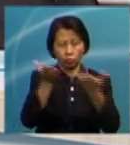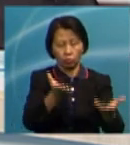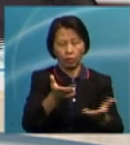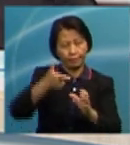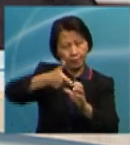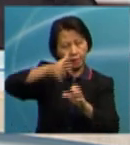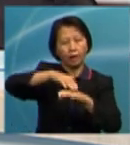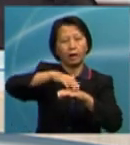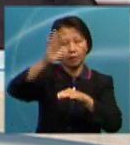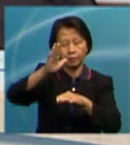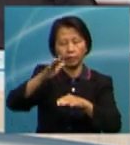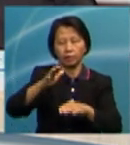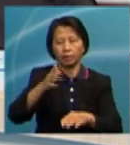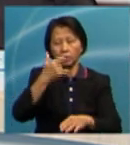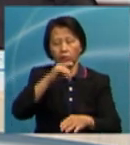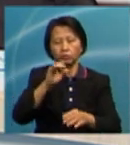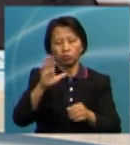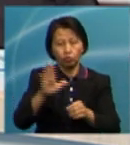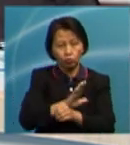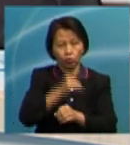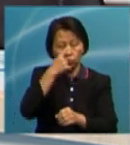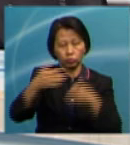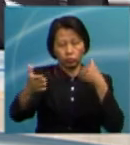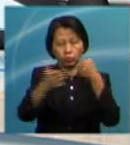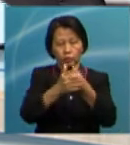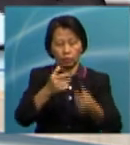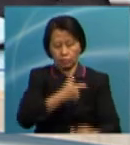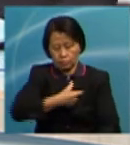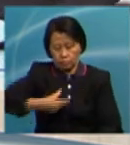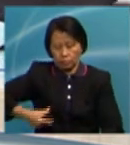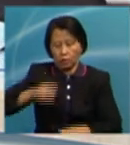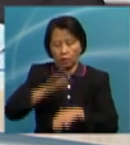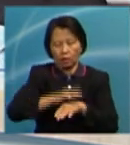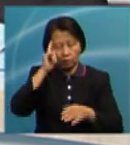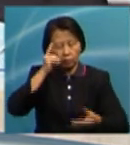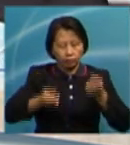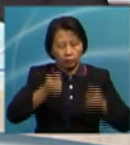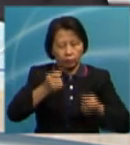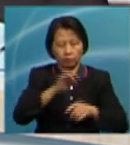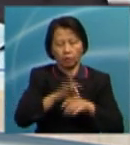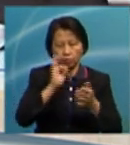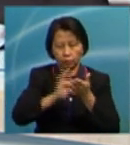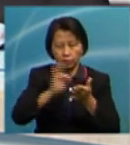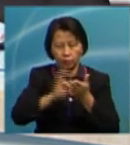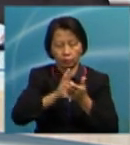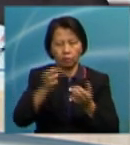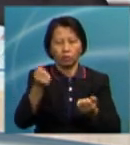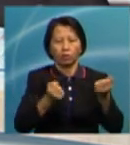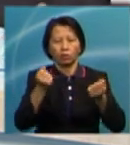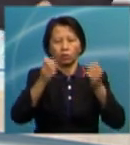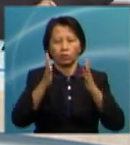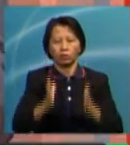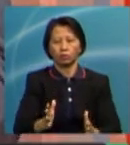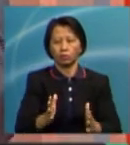m37al bukan hanya mencukupi untuk sampai ke Beijing atas pertimbangan dan perkiraan Jur